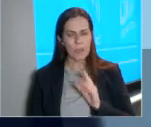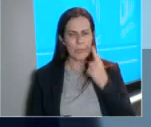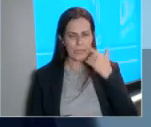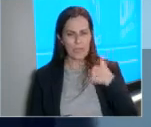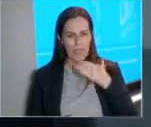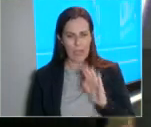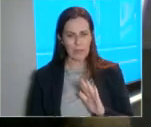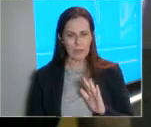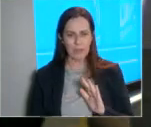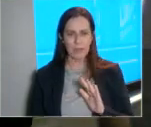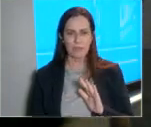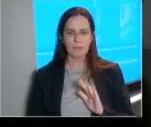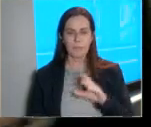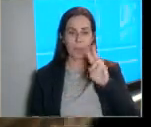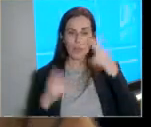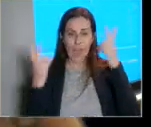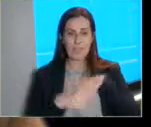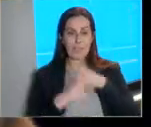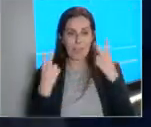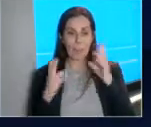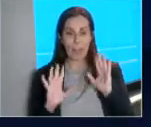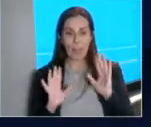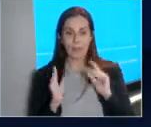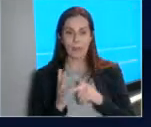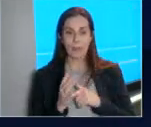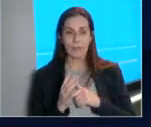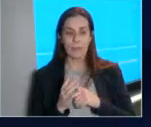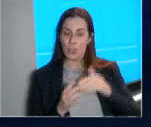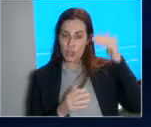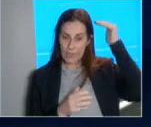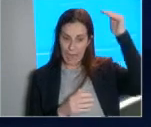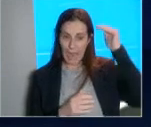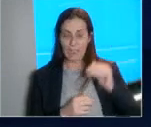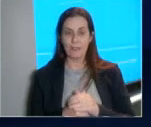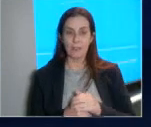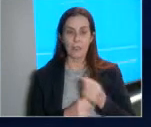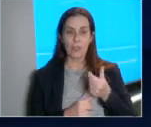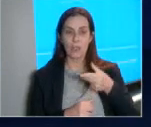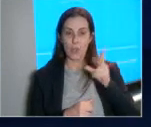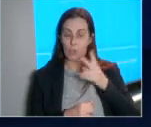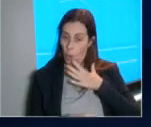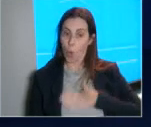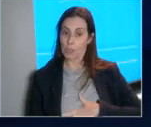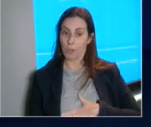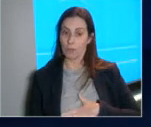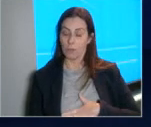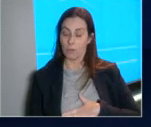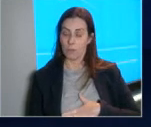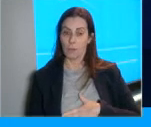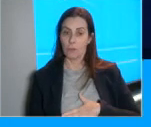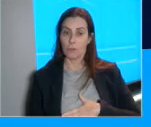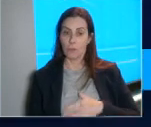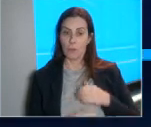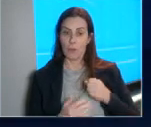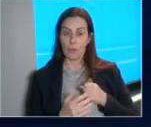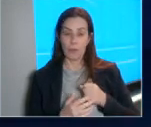נדמה לי שיש הסכמה לאומית, כן? שבני גנץ קצת יותר נלהב, לפחות עד